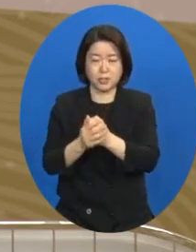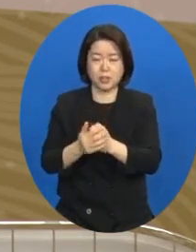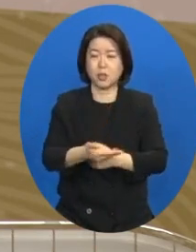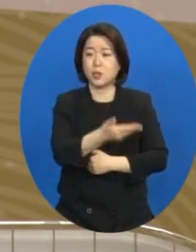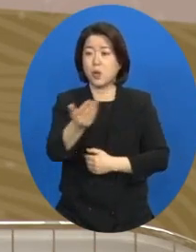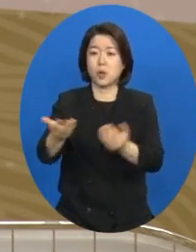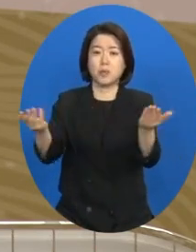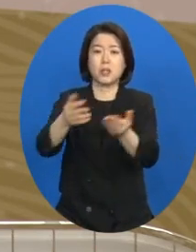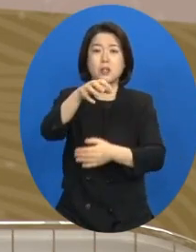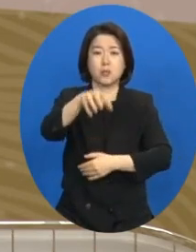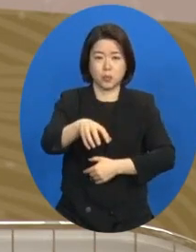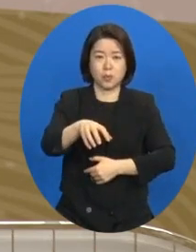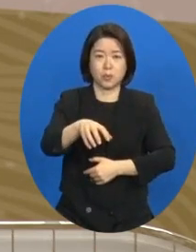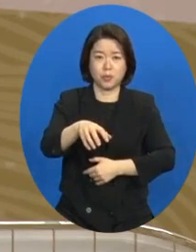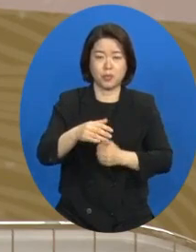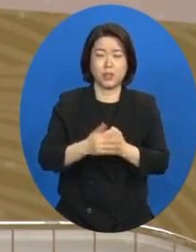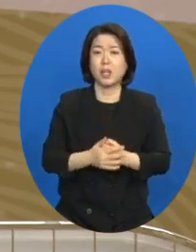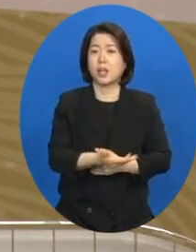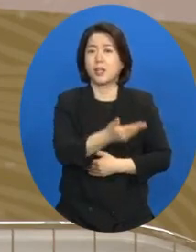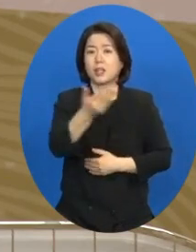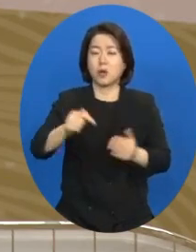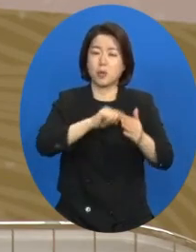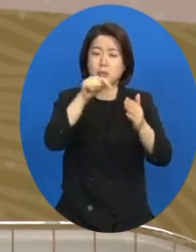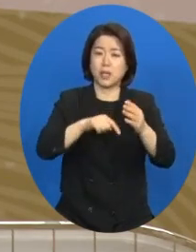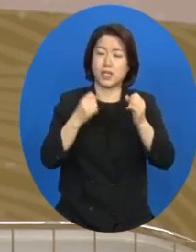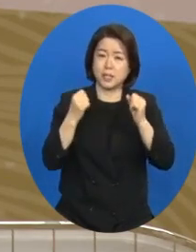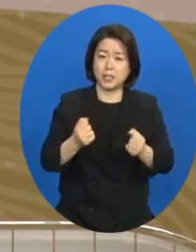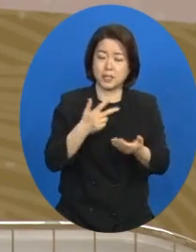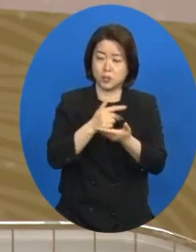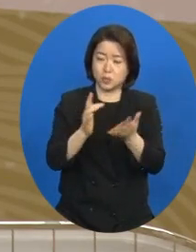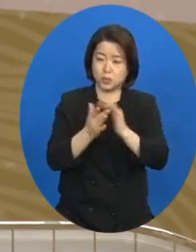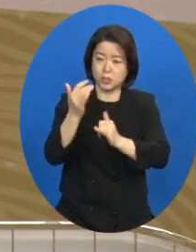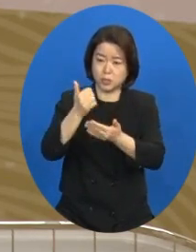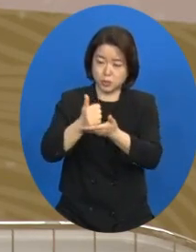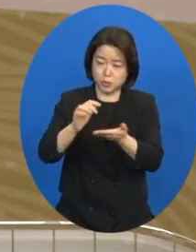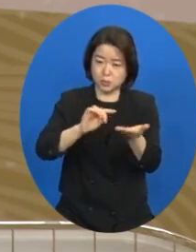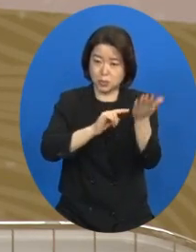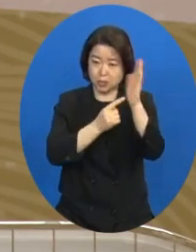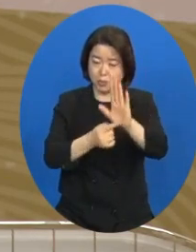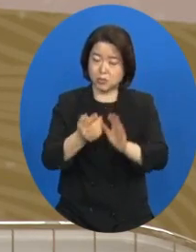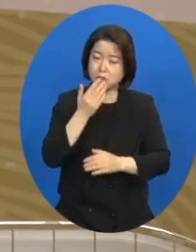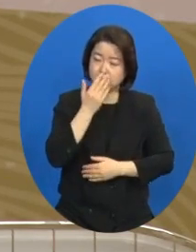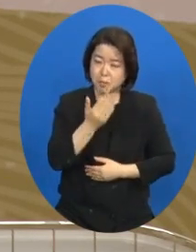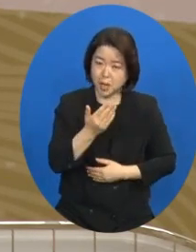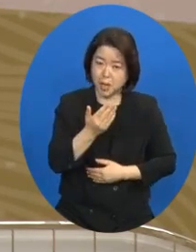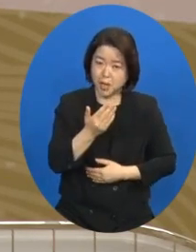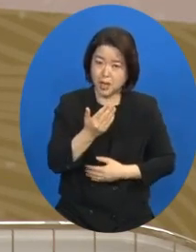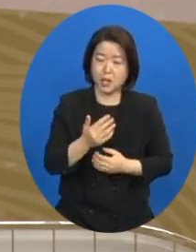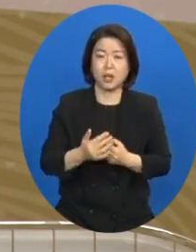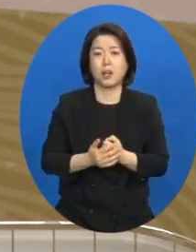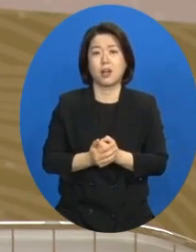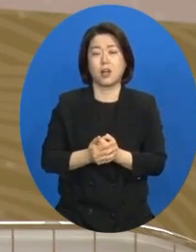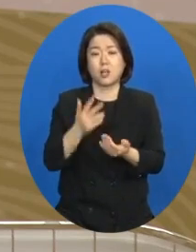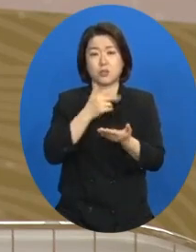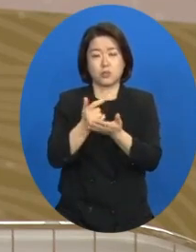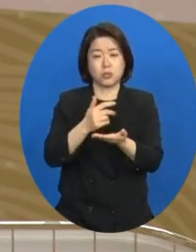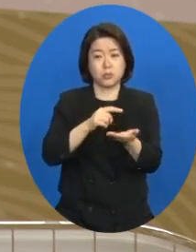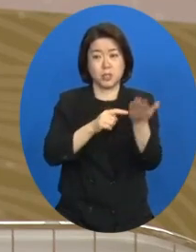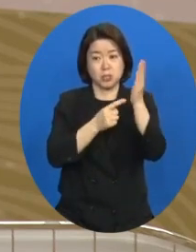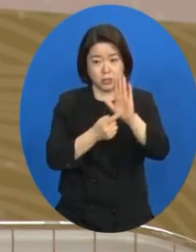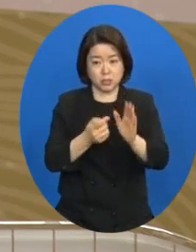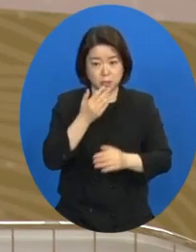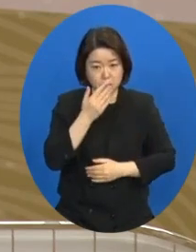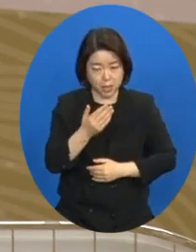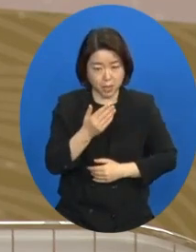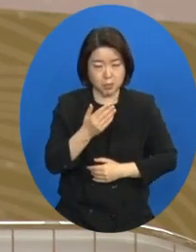일터에서 여러분 안에 계신 주 예수님이 드러났을 수 있냐 없네 주 예수님이 들어 나시면 역사가 일어